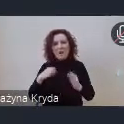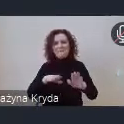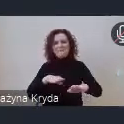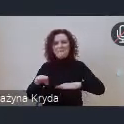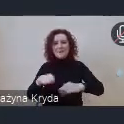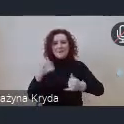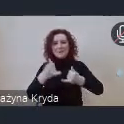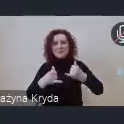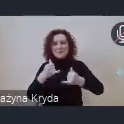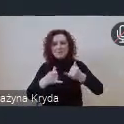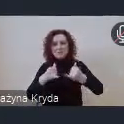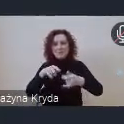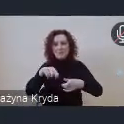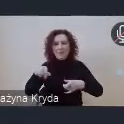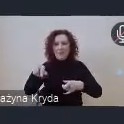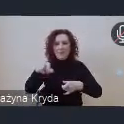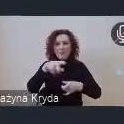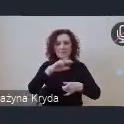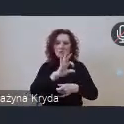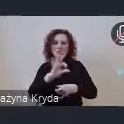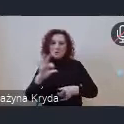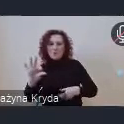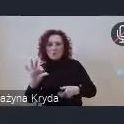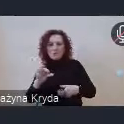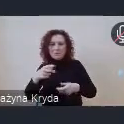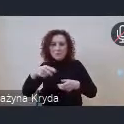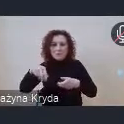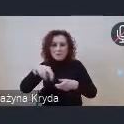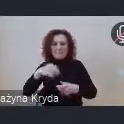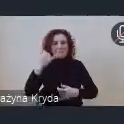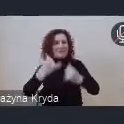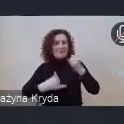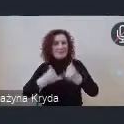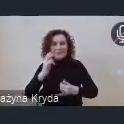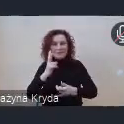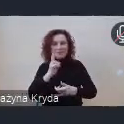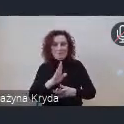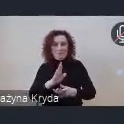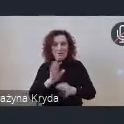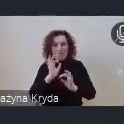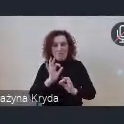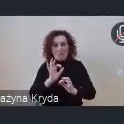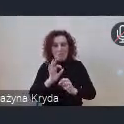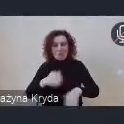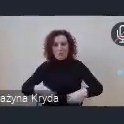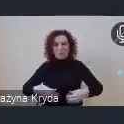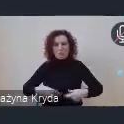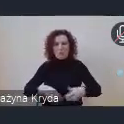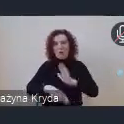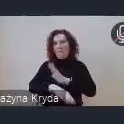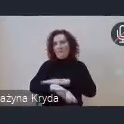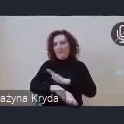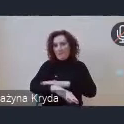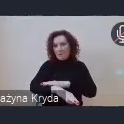odkręcać ktoś kto ma sprawną tylko prawą rękę i ma zejść po tych schodach po prostu nie ma miejsca na